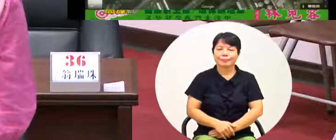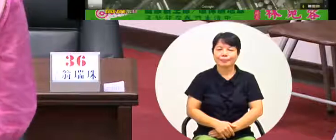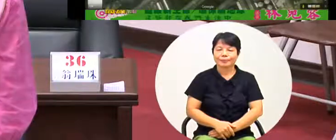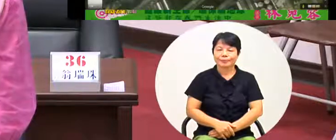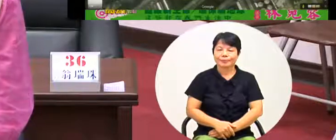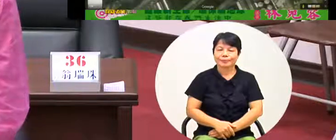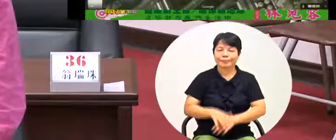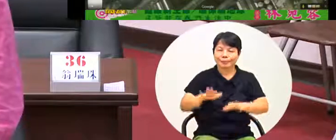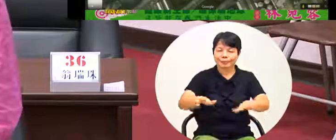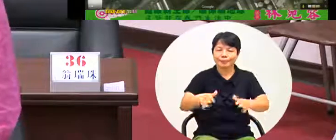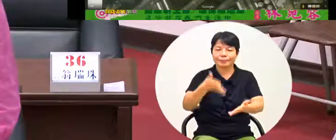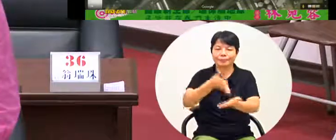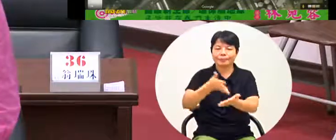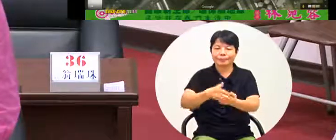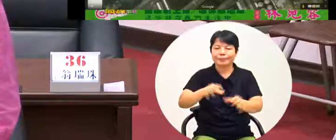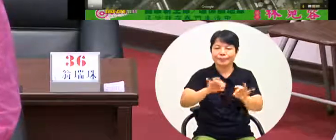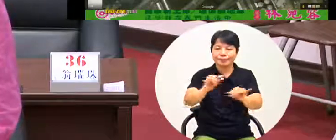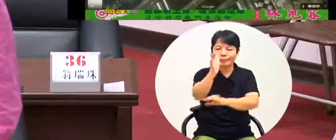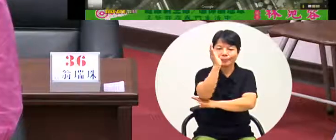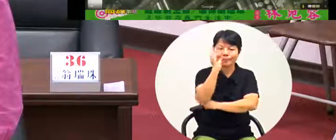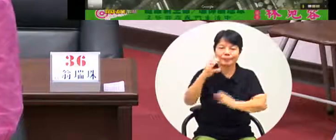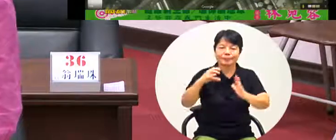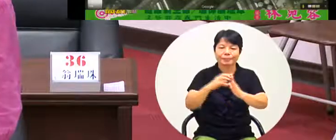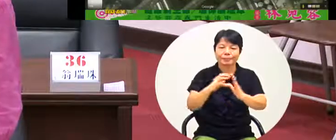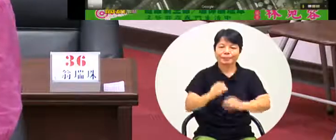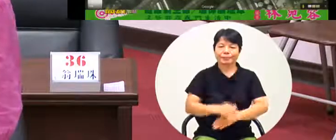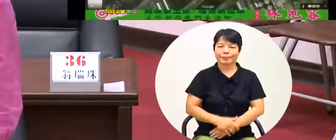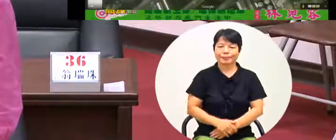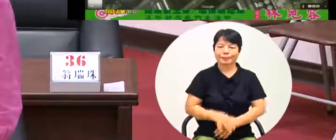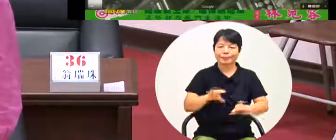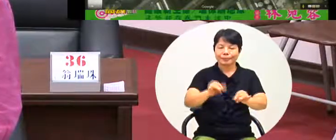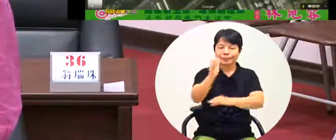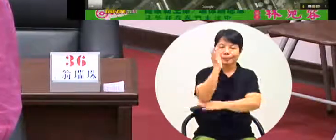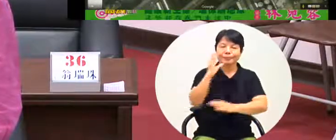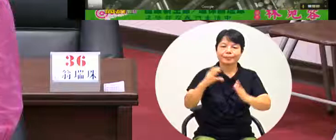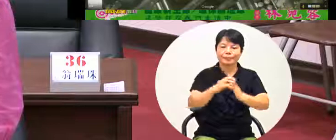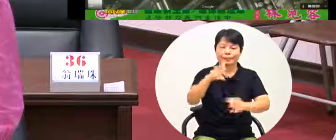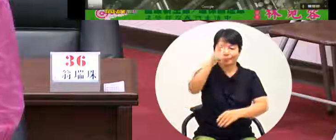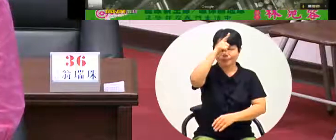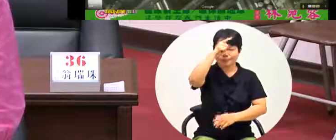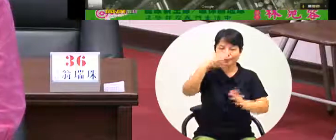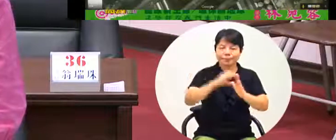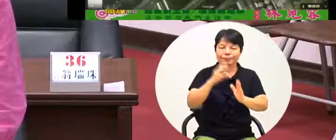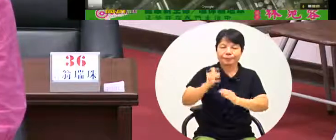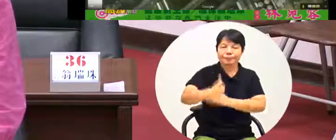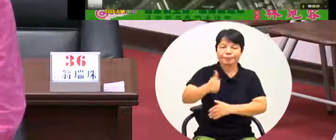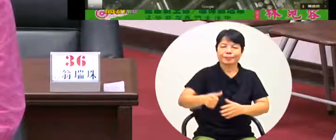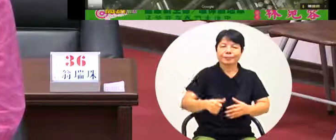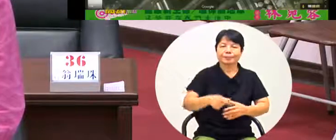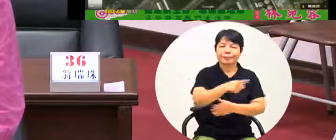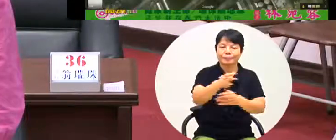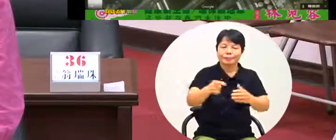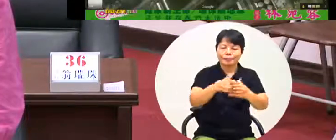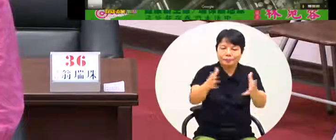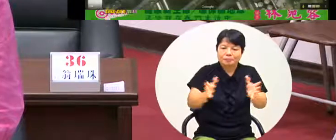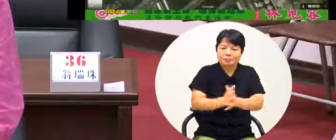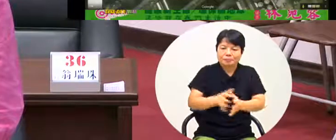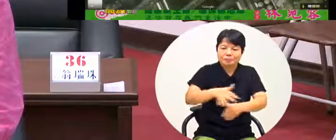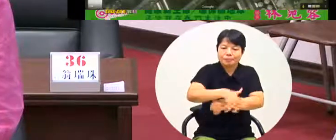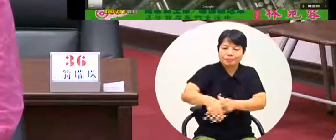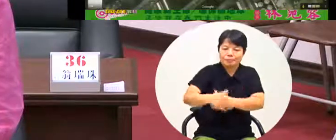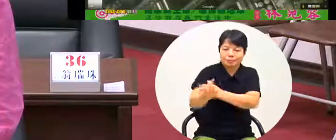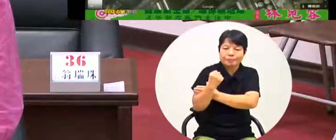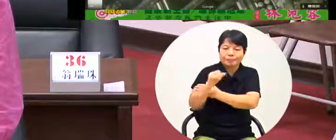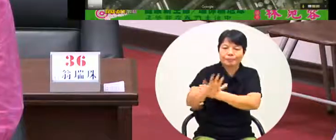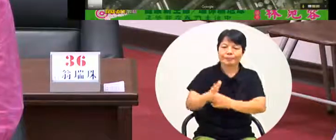哦，地震局黄局长哈，你们的团队非常的认真哈，整个我们事务团队、现场